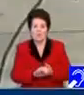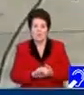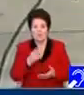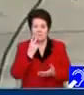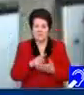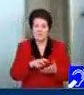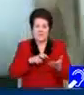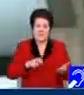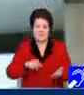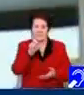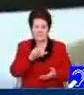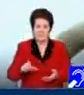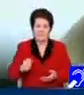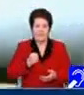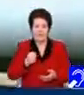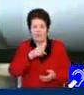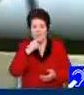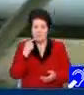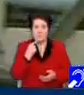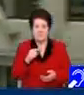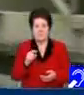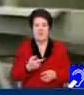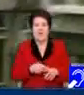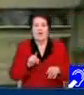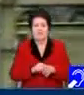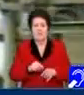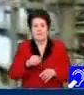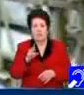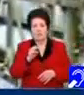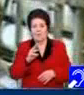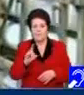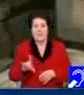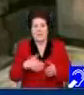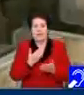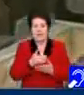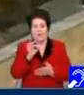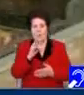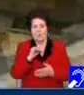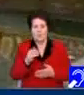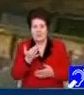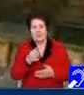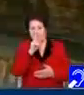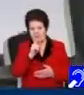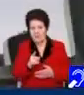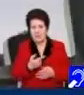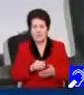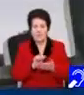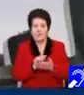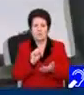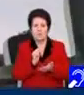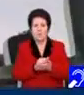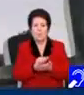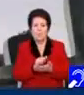privind retragerea trupelor rusești din stânga Nistrului pe agenda sesiunii de toamnă a Adunării Generale a ONU. La câteva luni distanță, în presă apare un